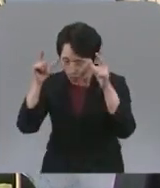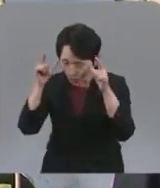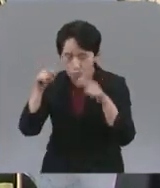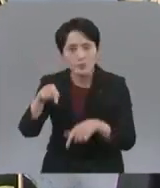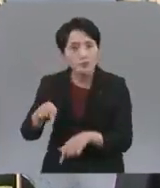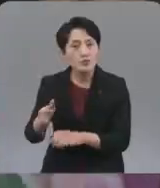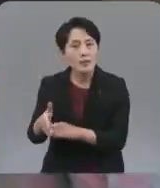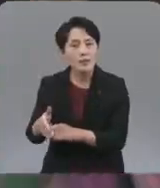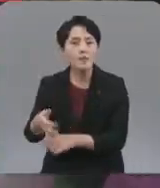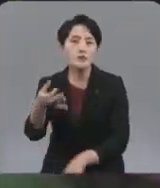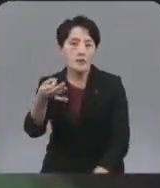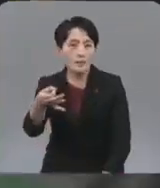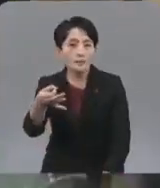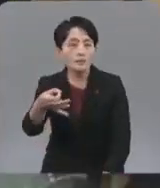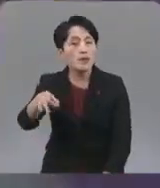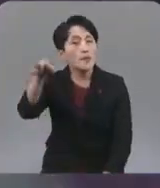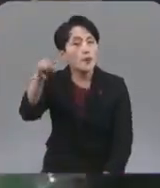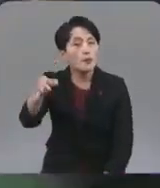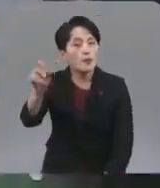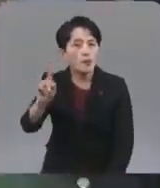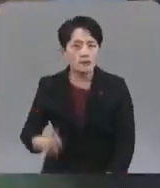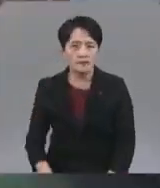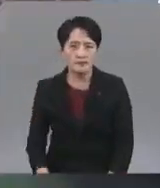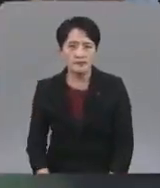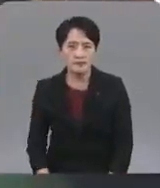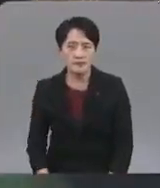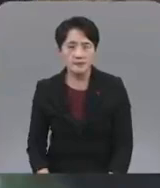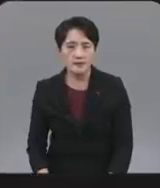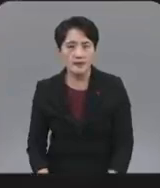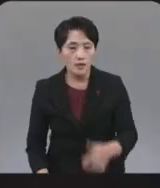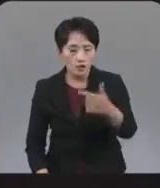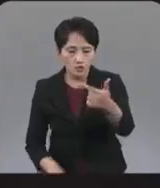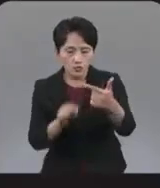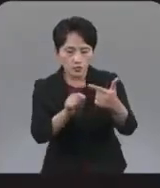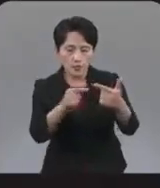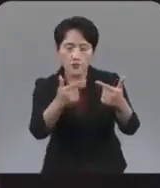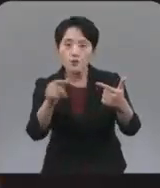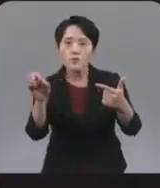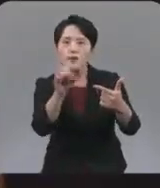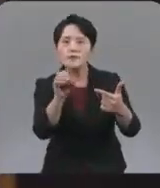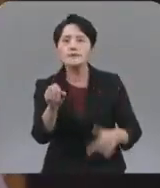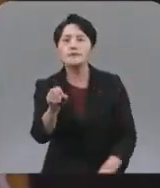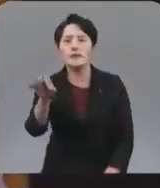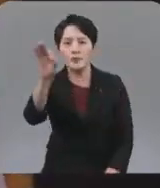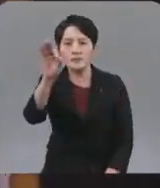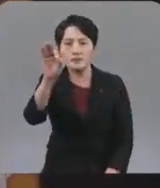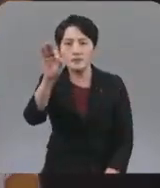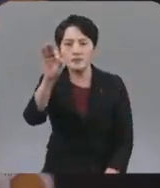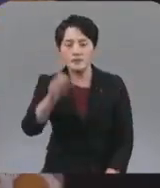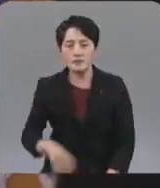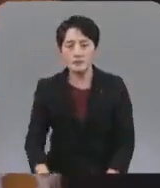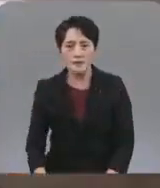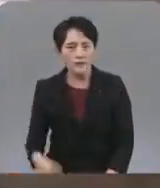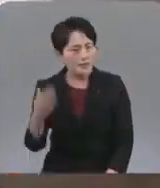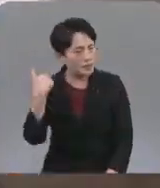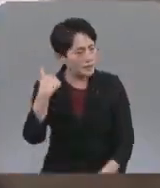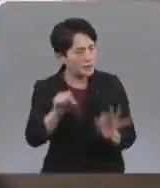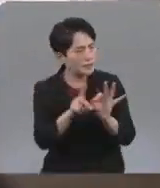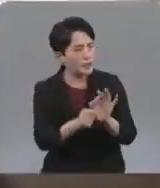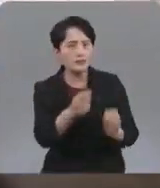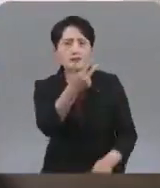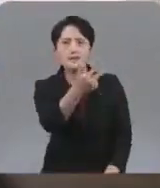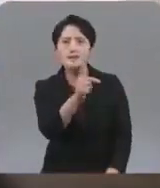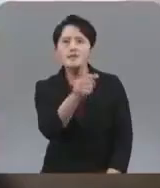d'inflation a continué d'augmenter. Son dernier ralentissement est dû, d'après les analyses du COSTAT, à une baisse des tarifs des